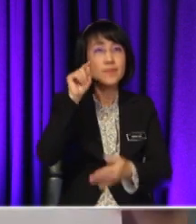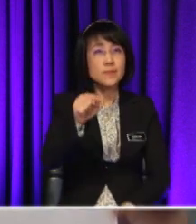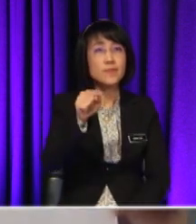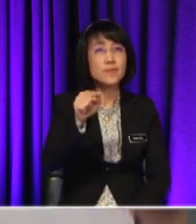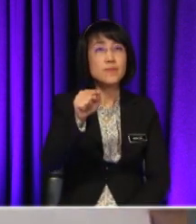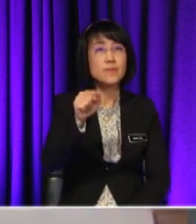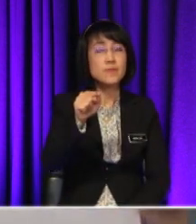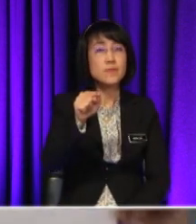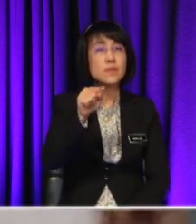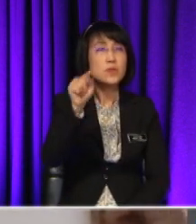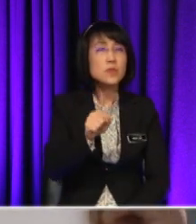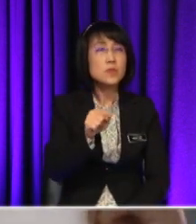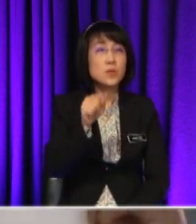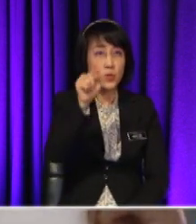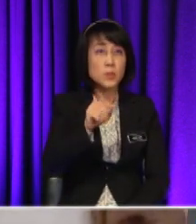oke.com